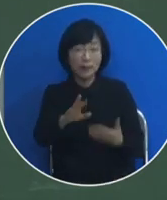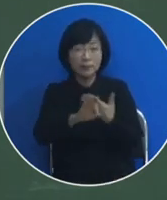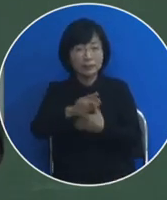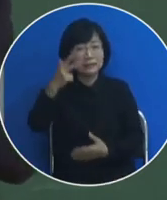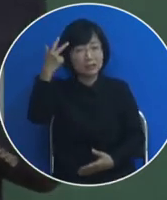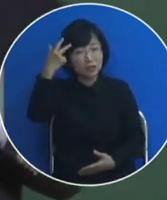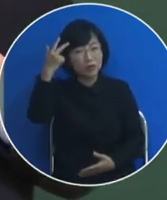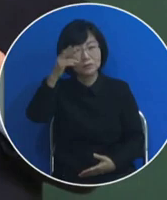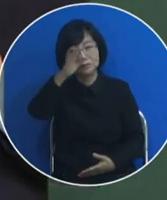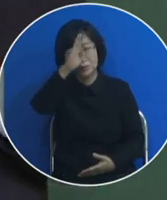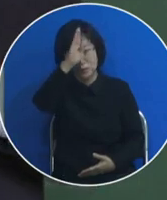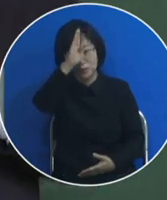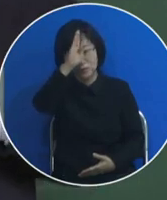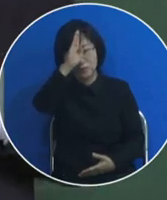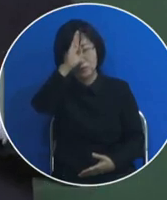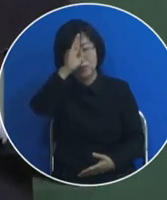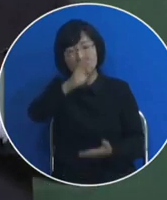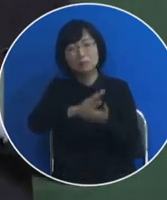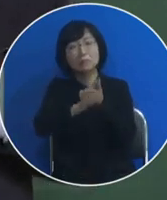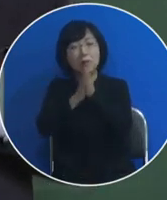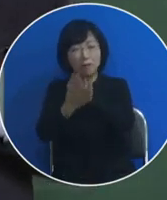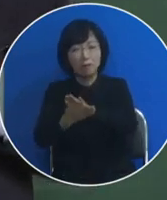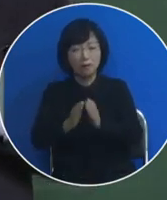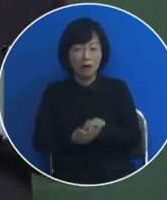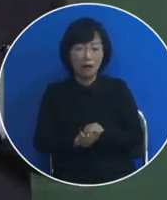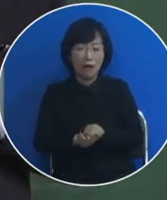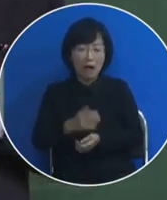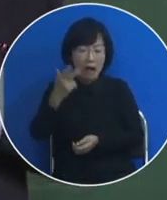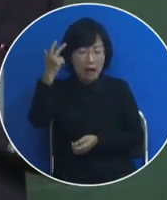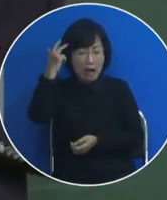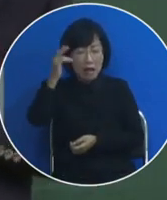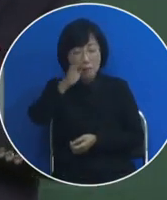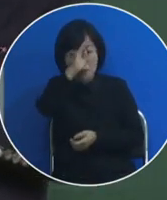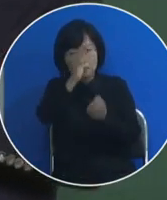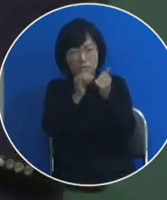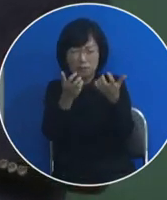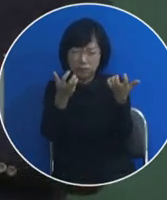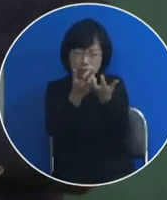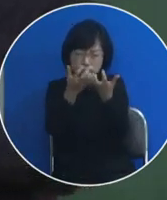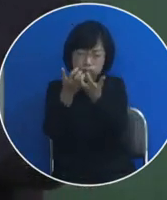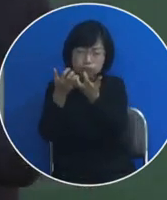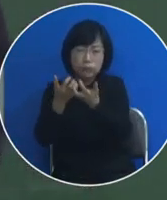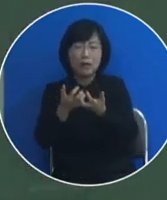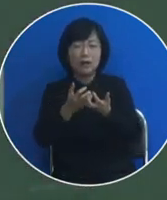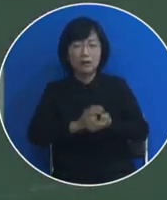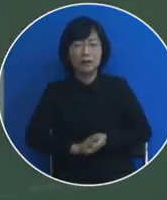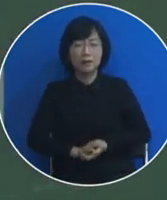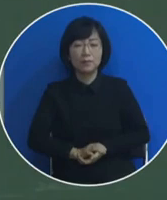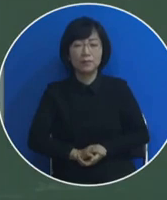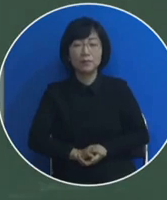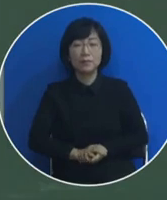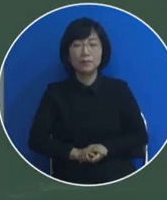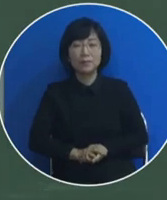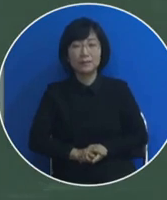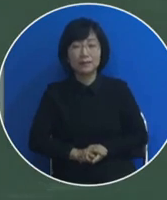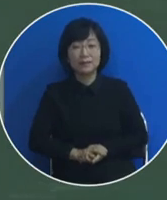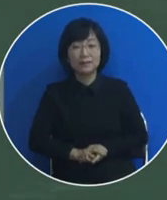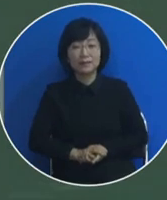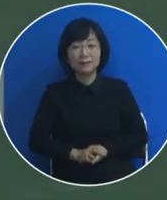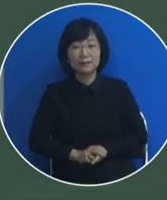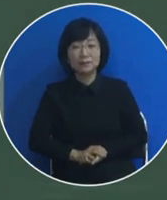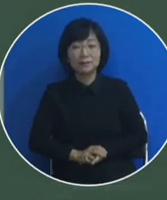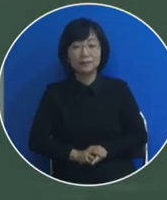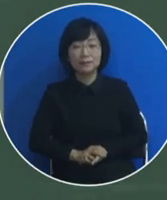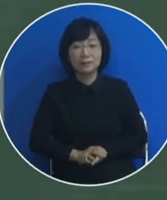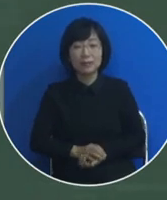illness. 이런 사람 막 꽉 차서 그냥. And the world is filled with these kinds of people, though. 그리고 어떤 사람 보면 이렇게 뭐 이 일 같은 것도 막 자기